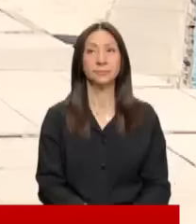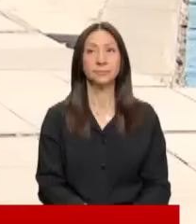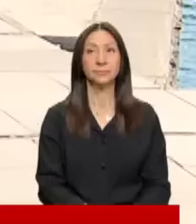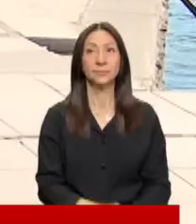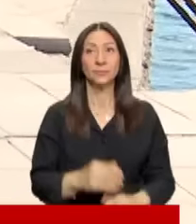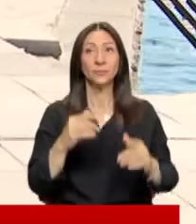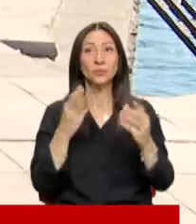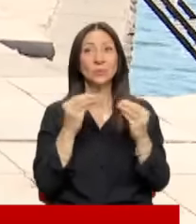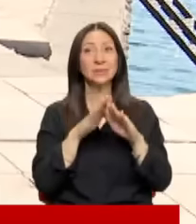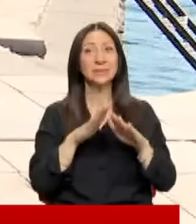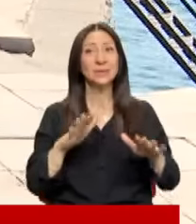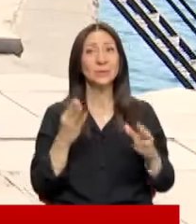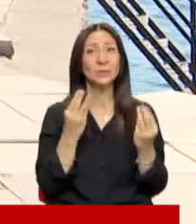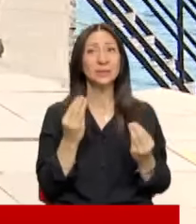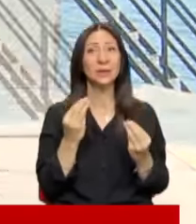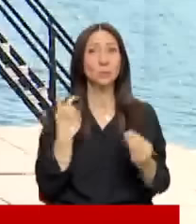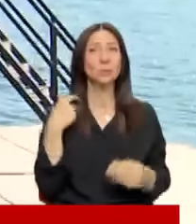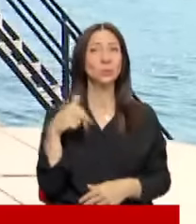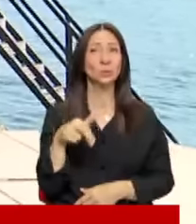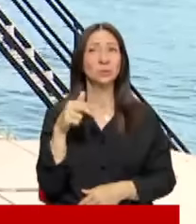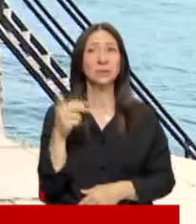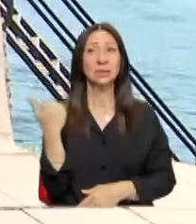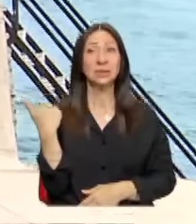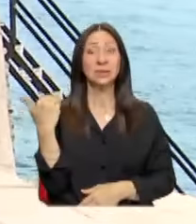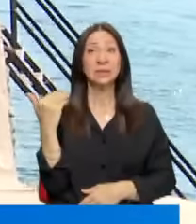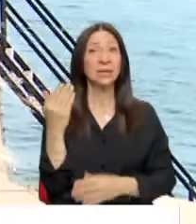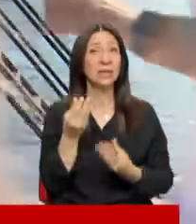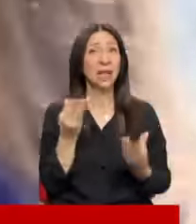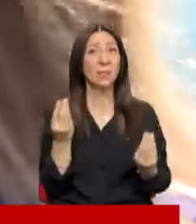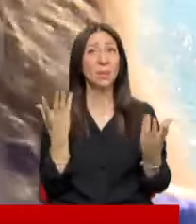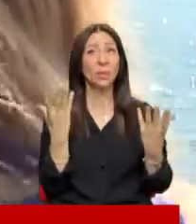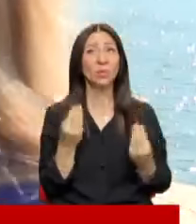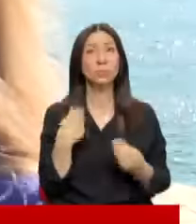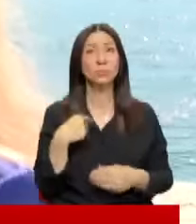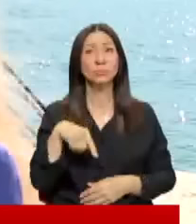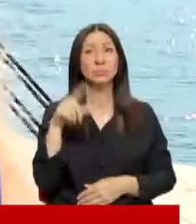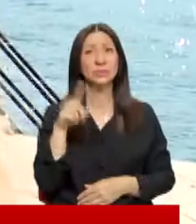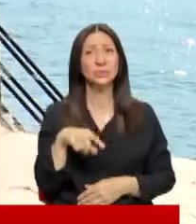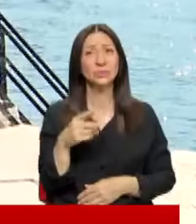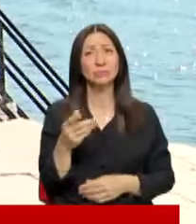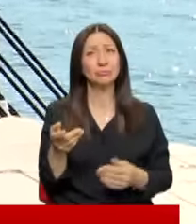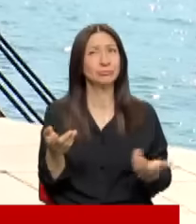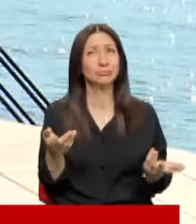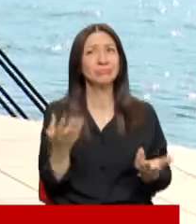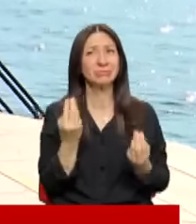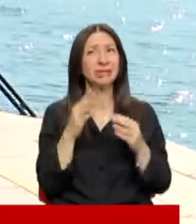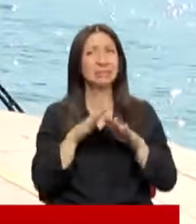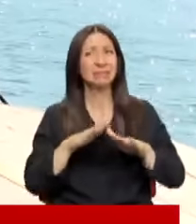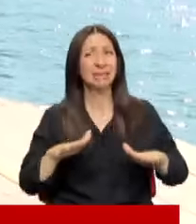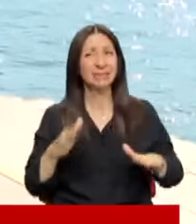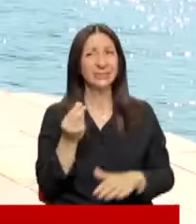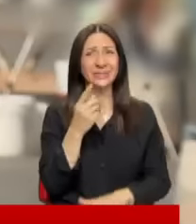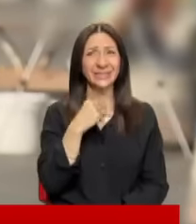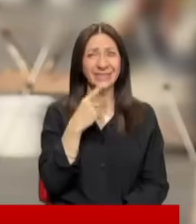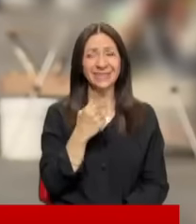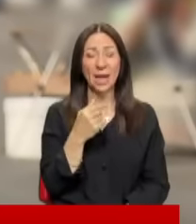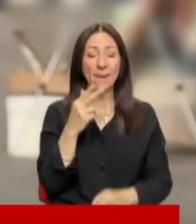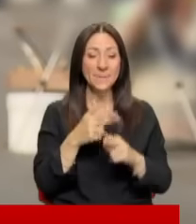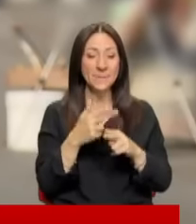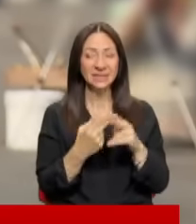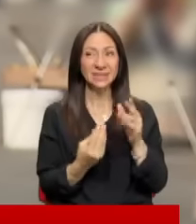Çok sakin, çok güzel, işte yürüyüşe çıktım. Genelde kalabalık oluyor yani. Bugün yani biraz daha sakin, işte bu güzel.